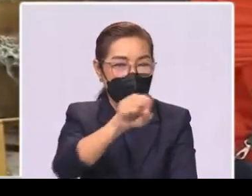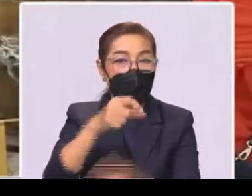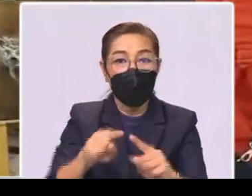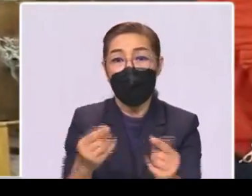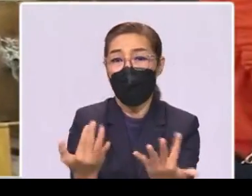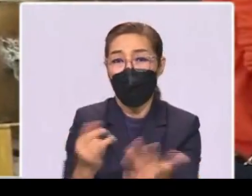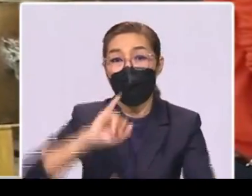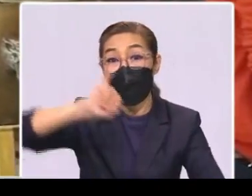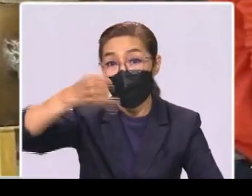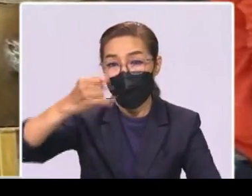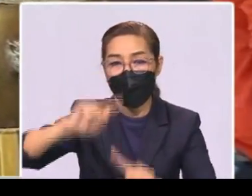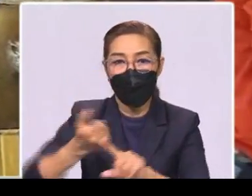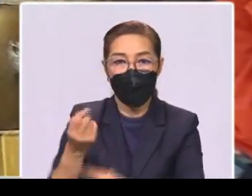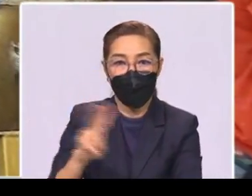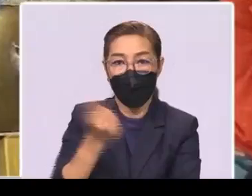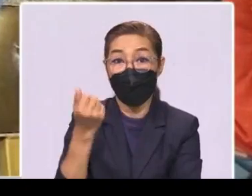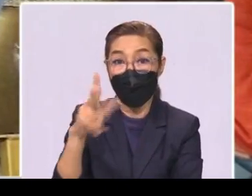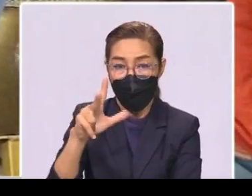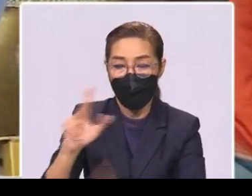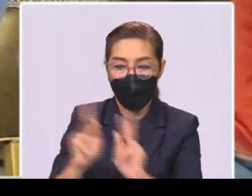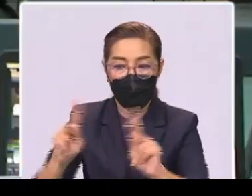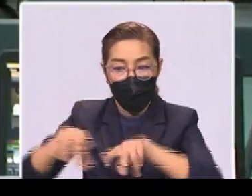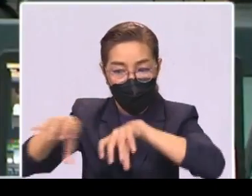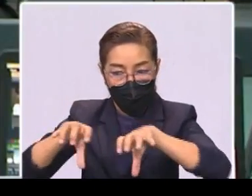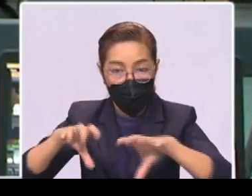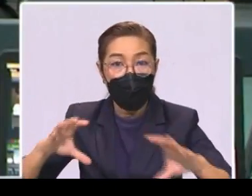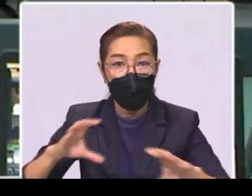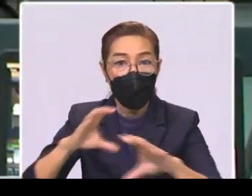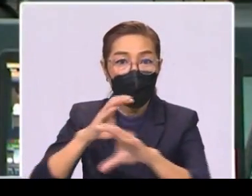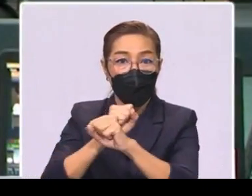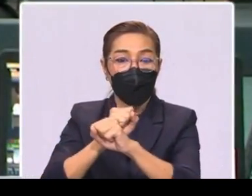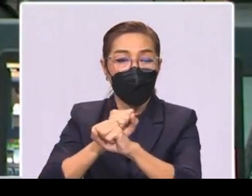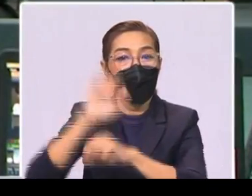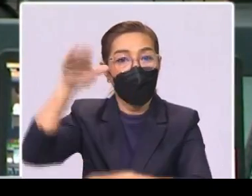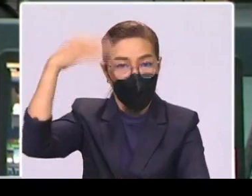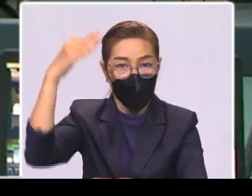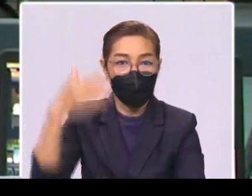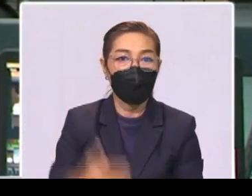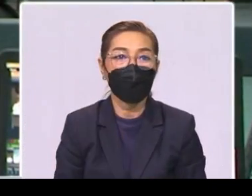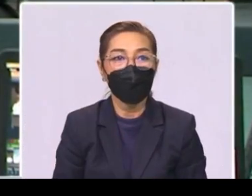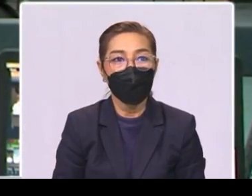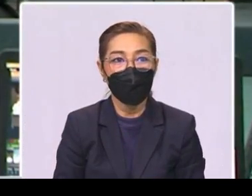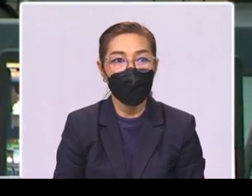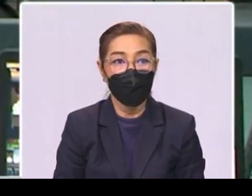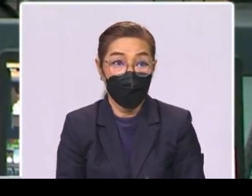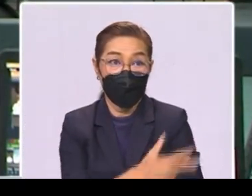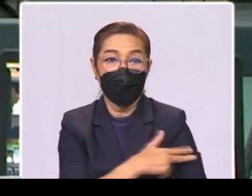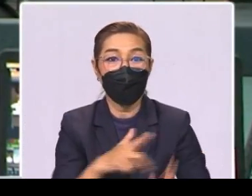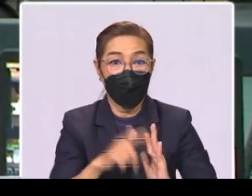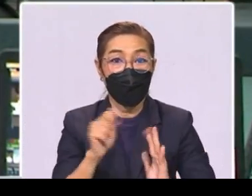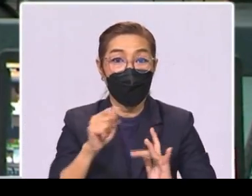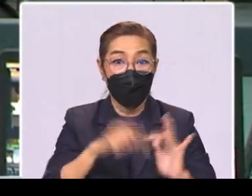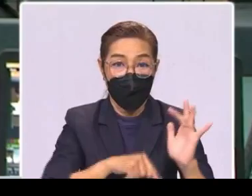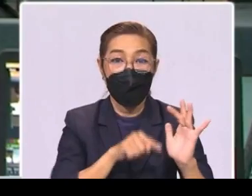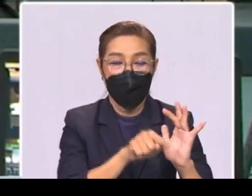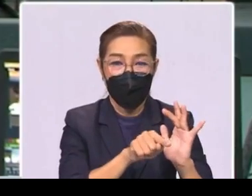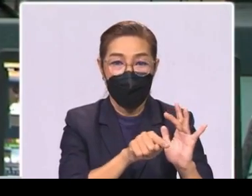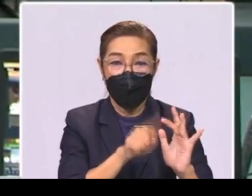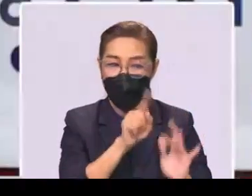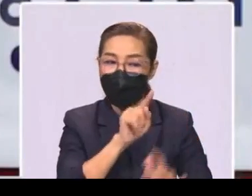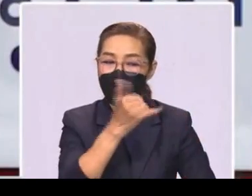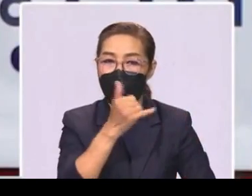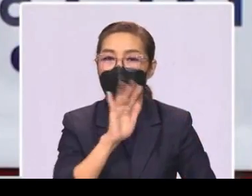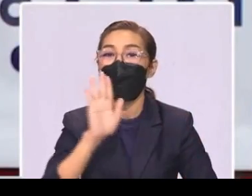เจะประชุมแล้วลงมติคณะกรรมการบริหารพรรคค่ะนี่ดรเอ้แสลงวันจันทร์นะคะก็นั่นแหละครับอ่า